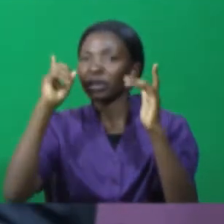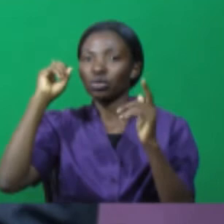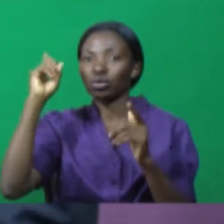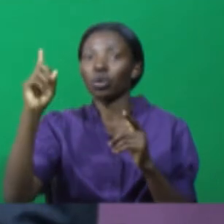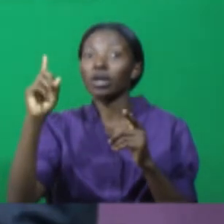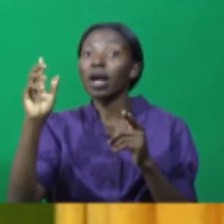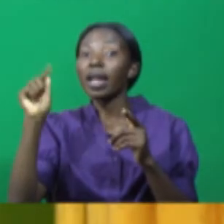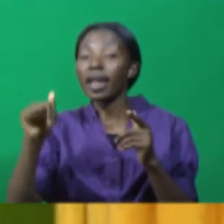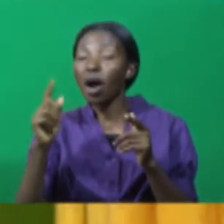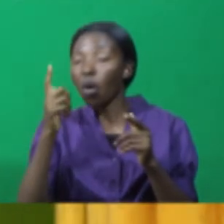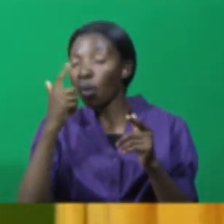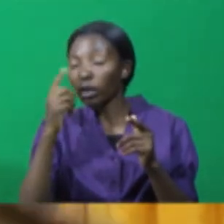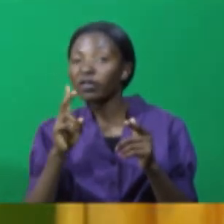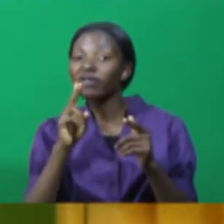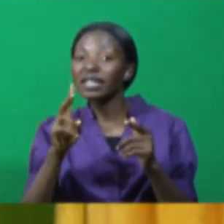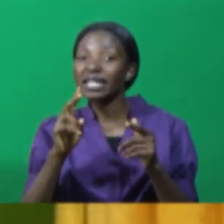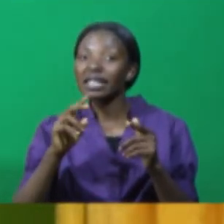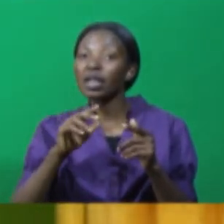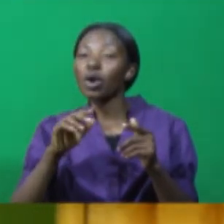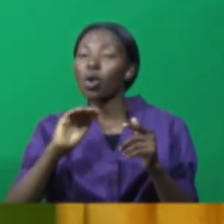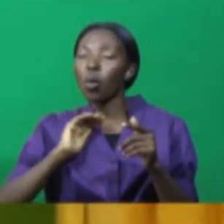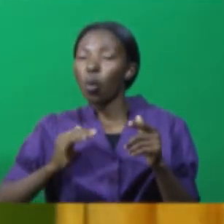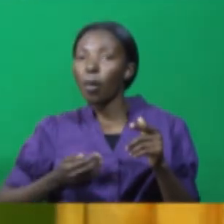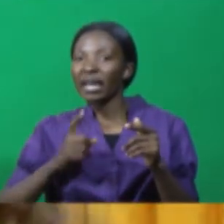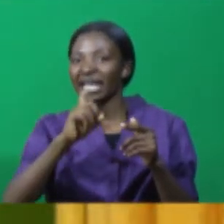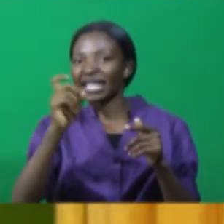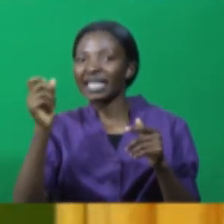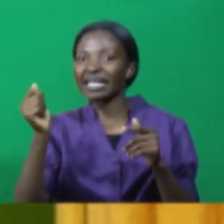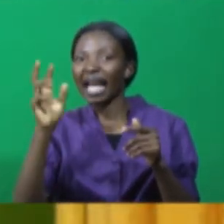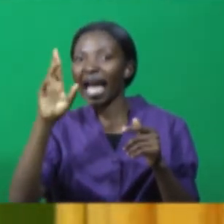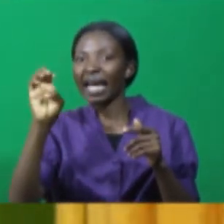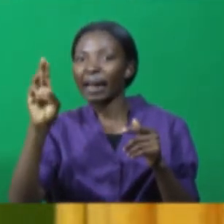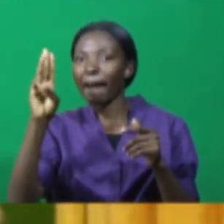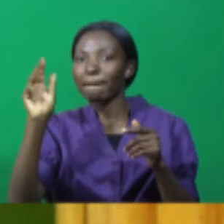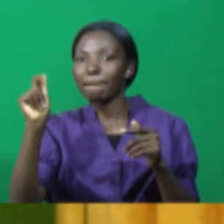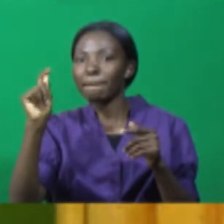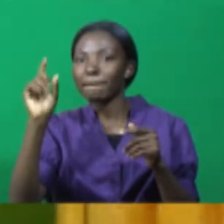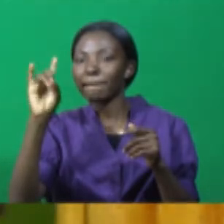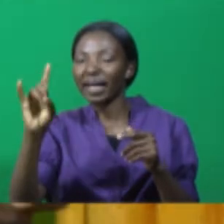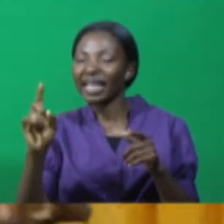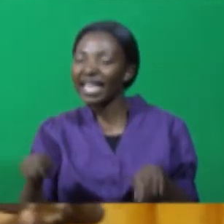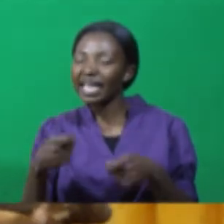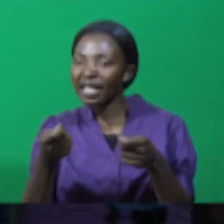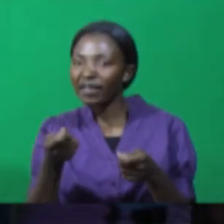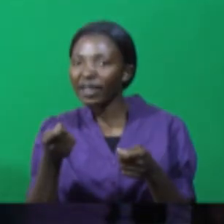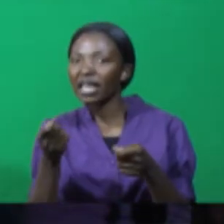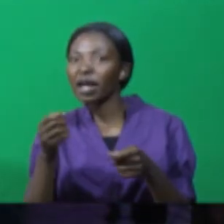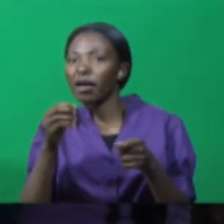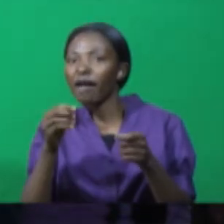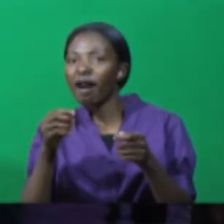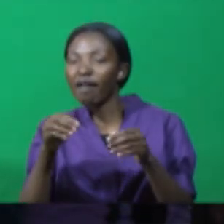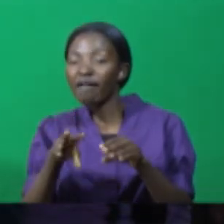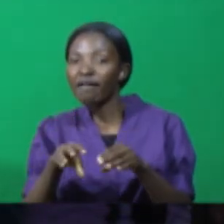Ukaenda kumukadzi wepazare pathika. Haana kupuwa matani nematani ehufu munguva yedrought. Okay. Aiwa, waingosinira mudende